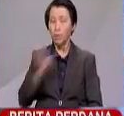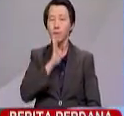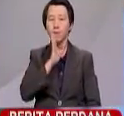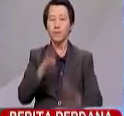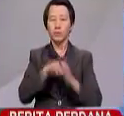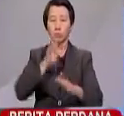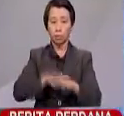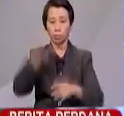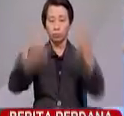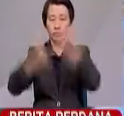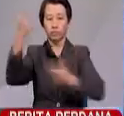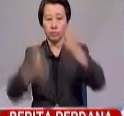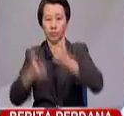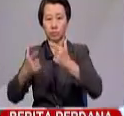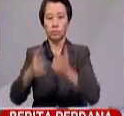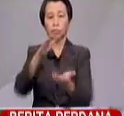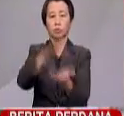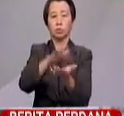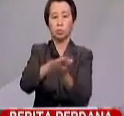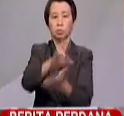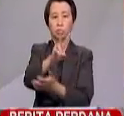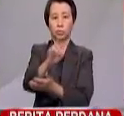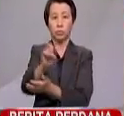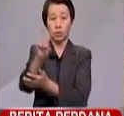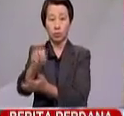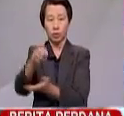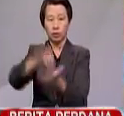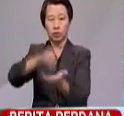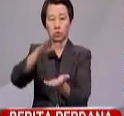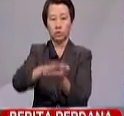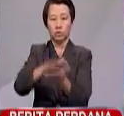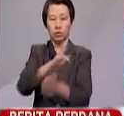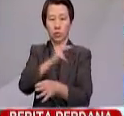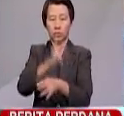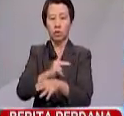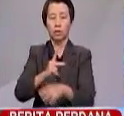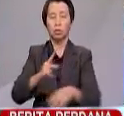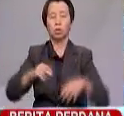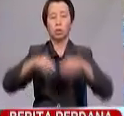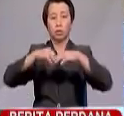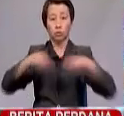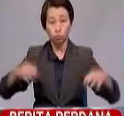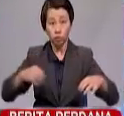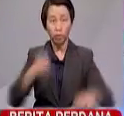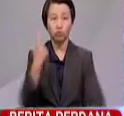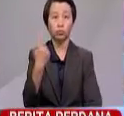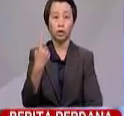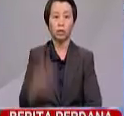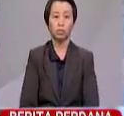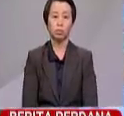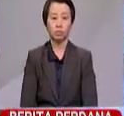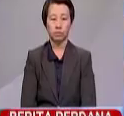ketika mengadakan lawatan sempena sesi persekolahan 2020 di Sekolah Kebangsaan Durian Tunggal.